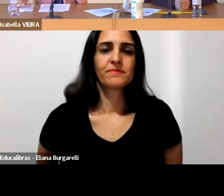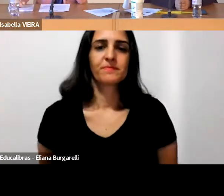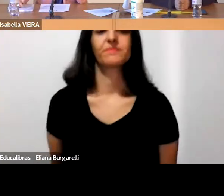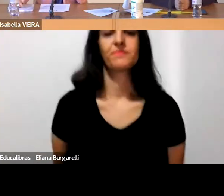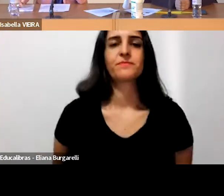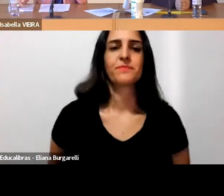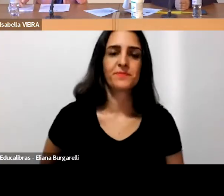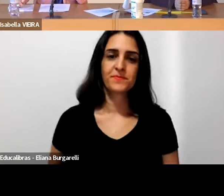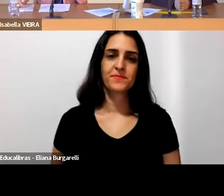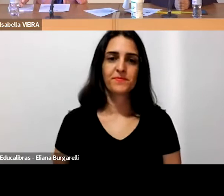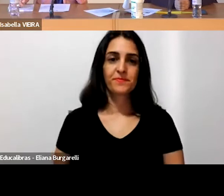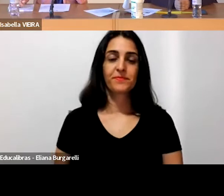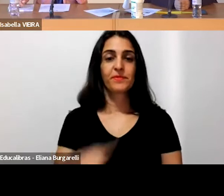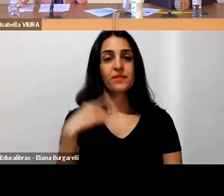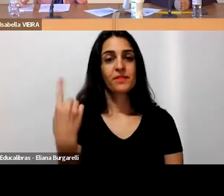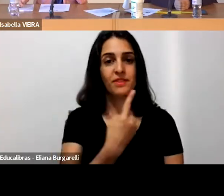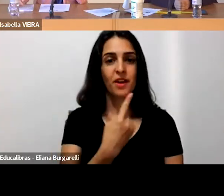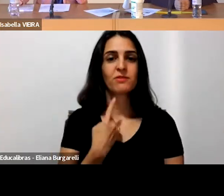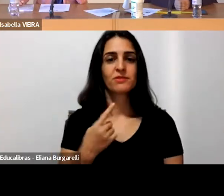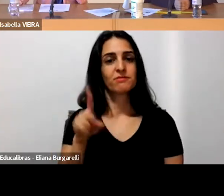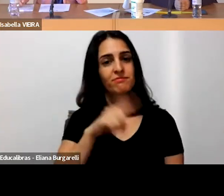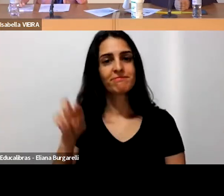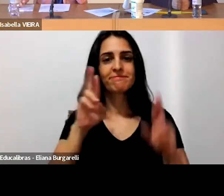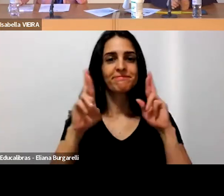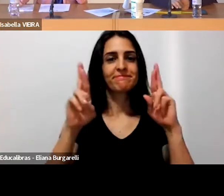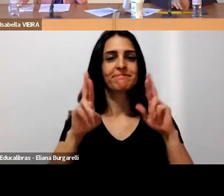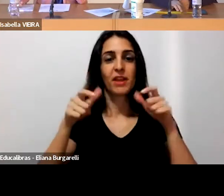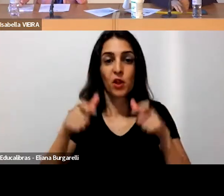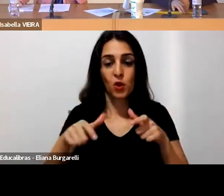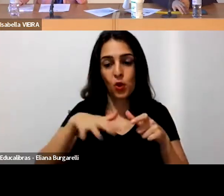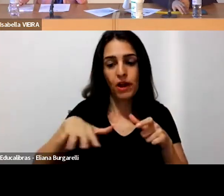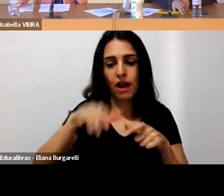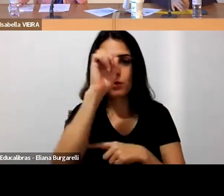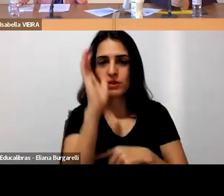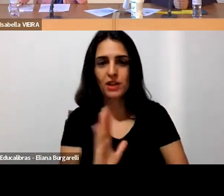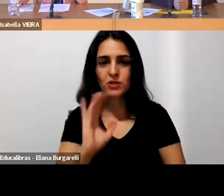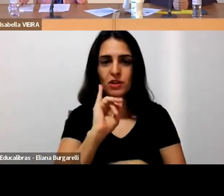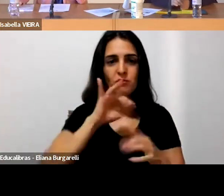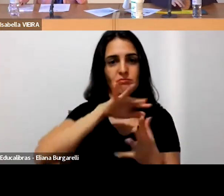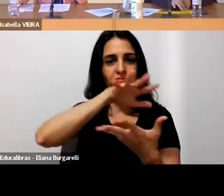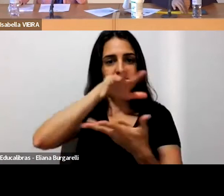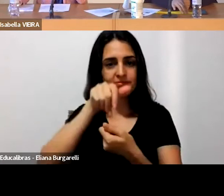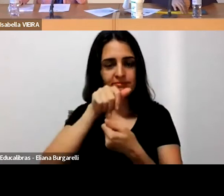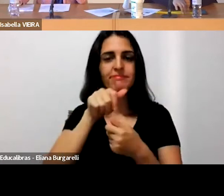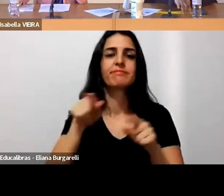l'Amazonie. Vamos poder ter muitas perspectivas no nível local, nacional e internacional